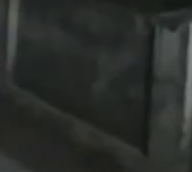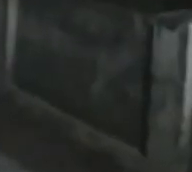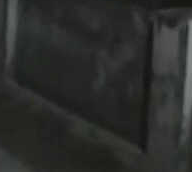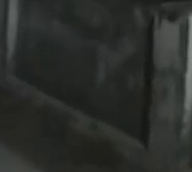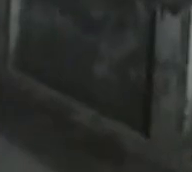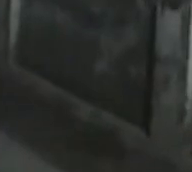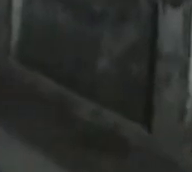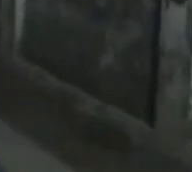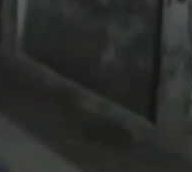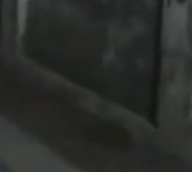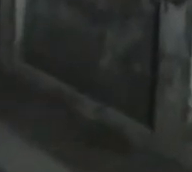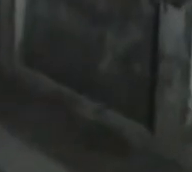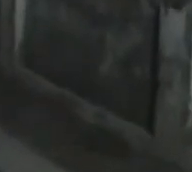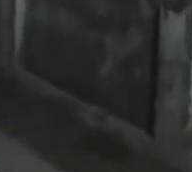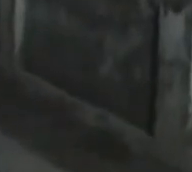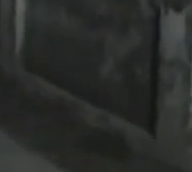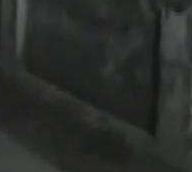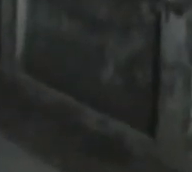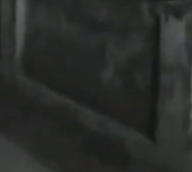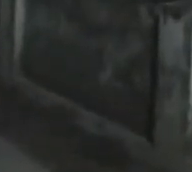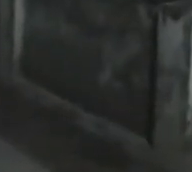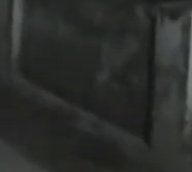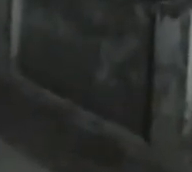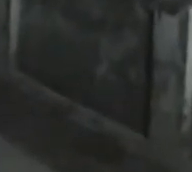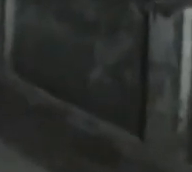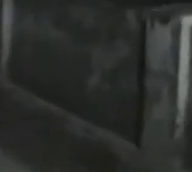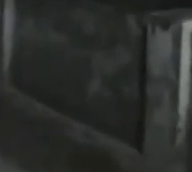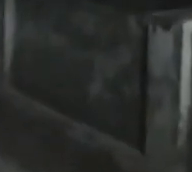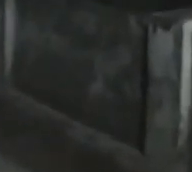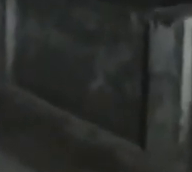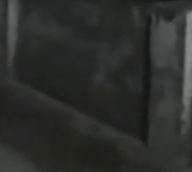lewat, boro-boro di sana ada serang-serangan menggunakan kembang api.